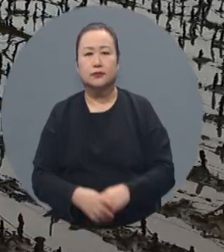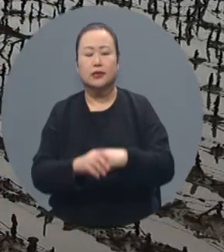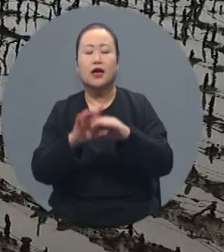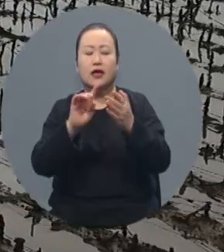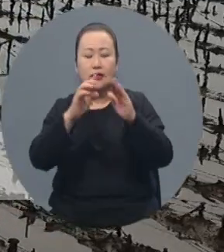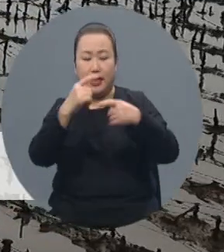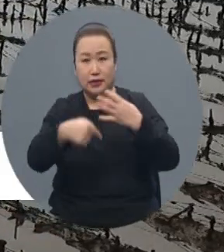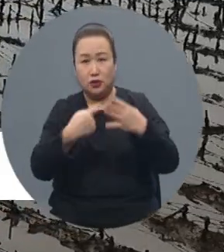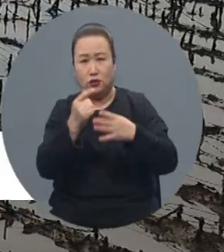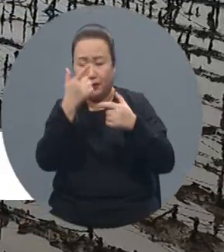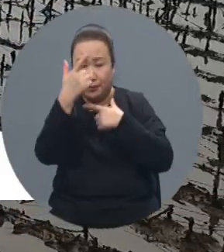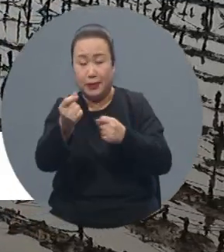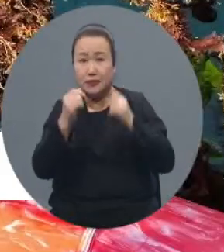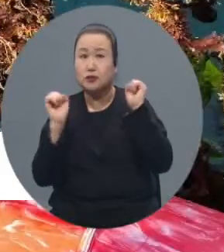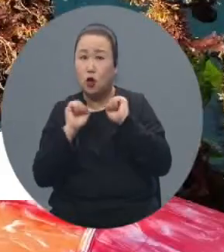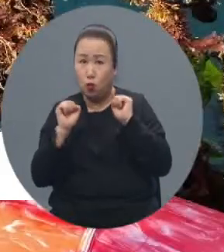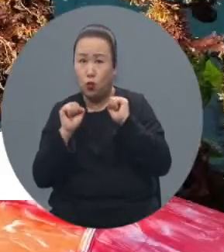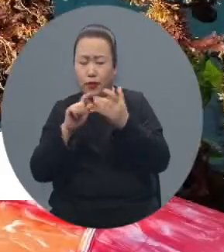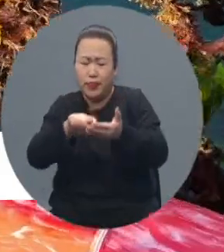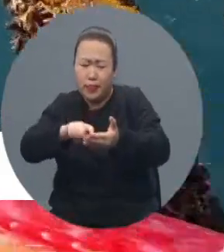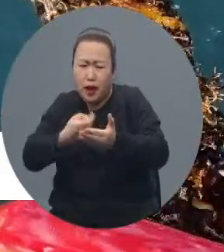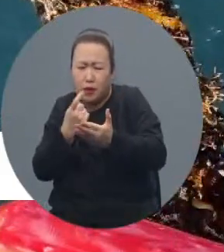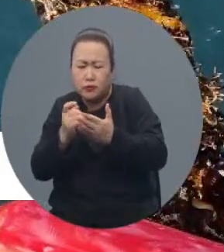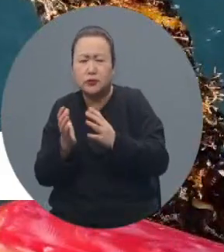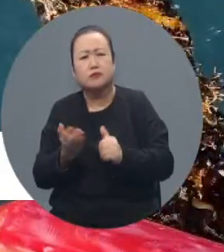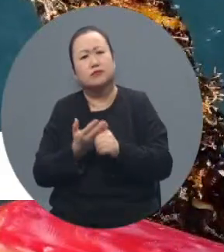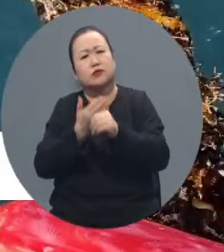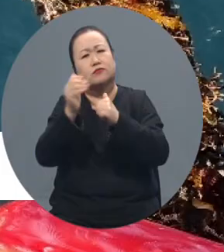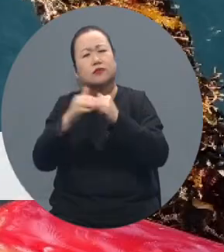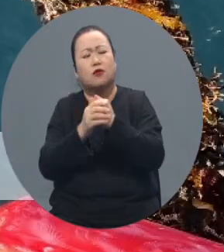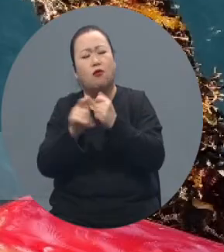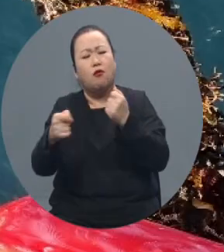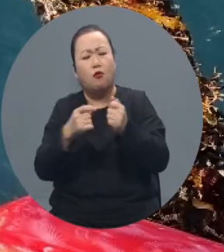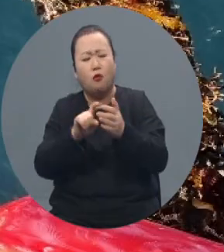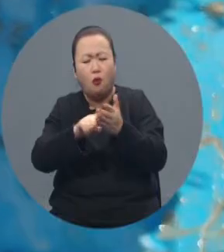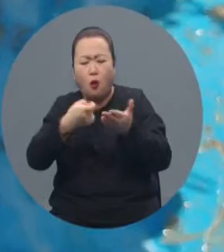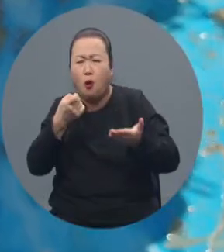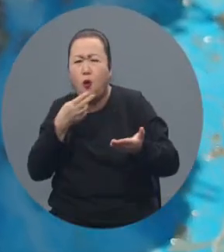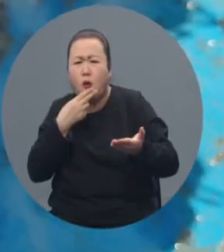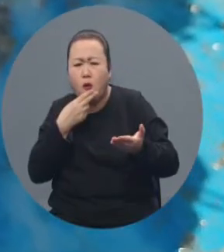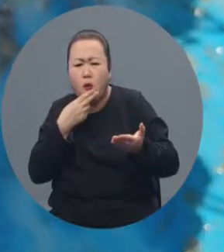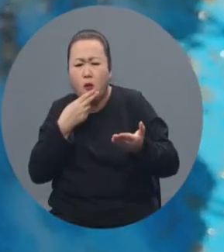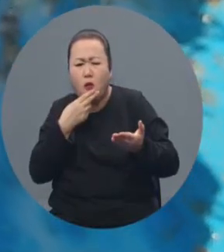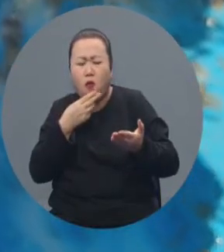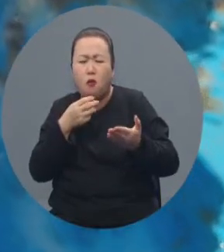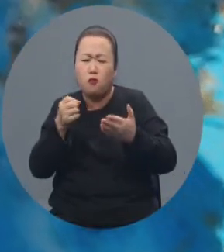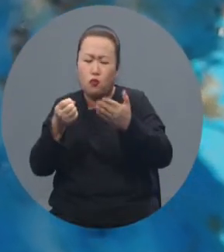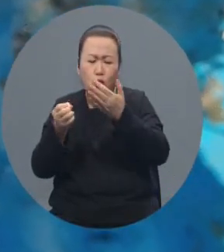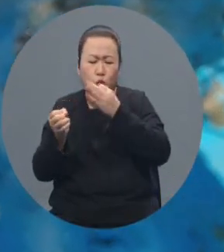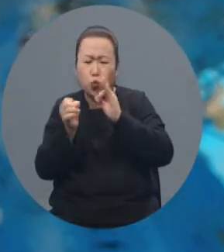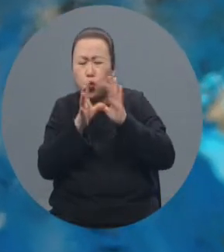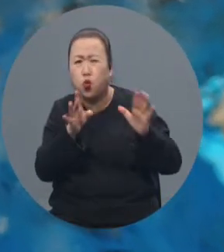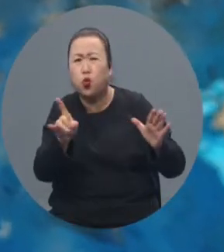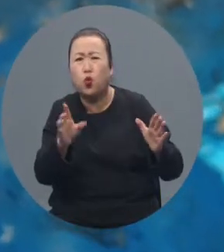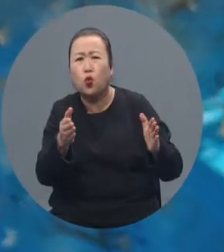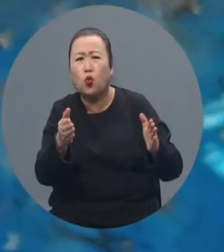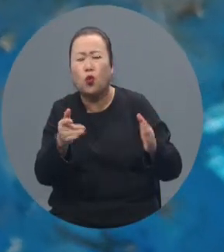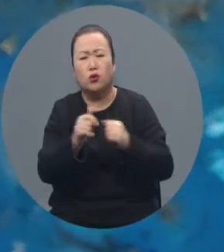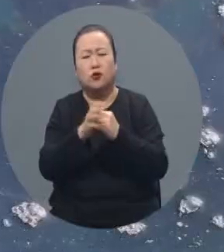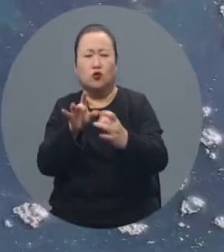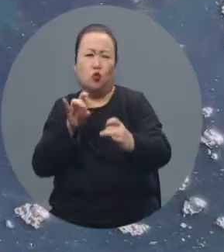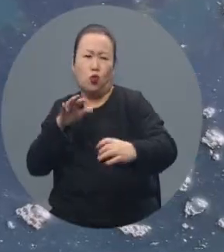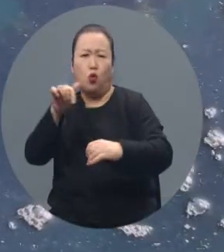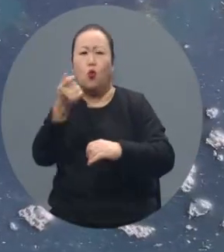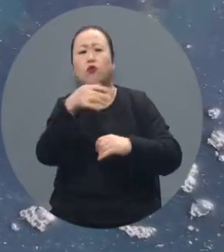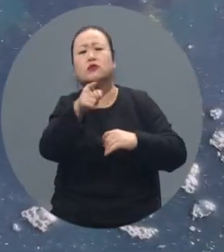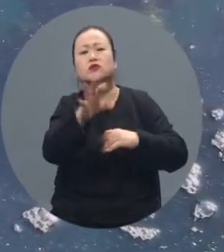제철을 맞은 남해안의 굴 양식장입니다. 줄줄이 매달려 있는 굴에 알맹이는 없고 껍데기만 남아있습니다. 통영과